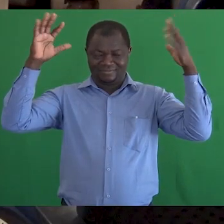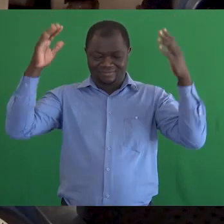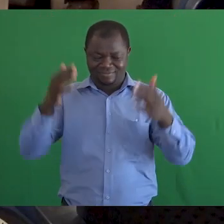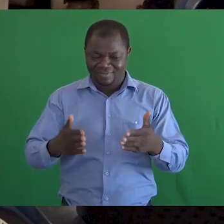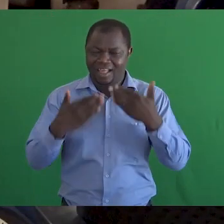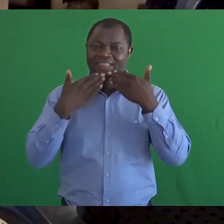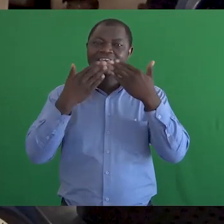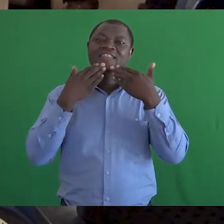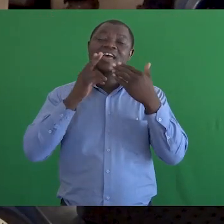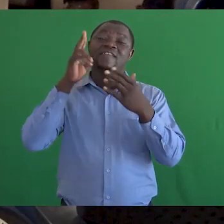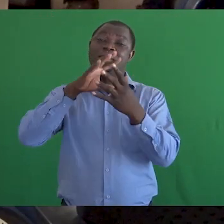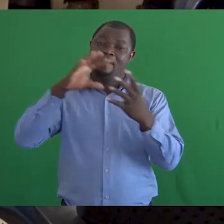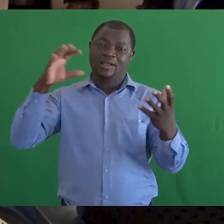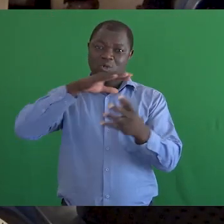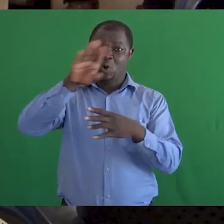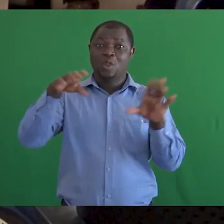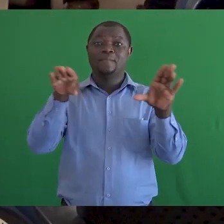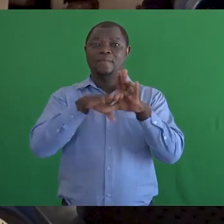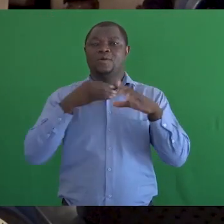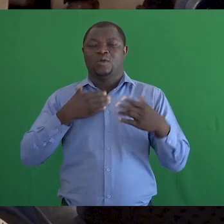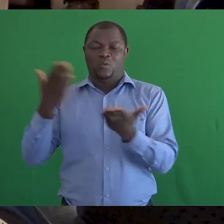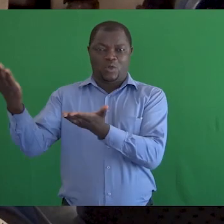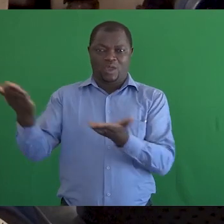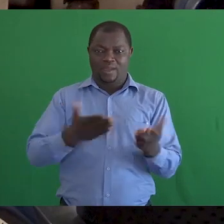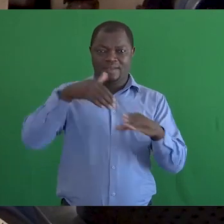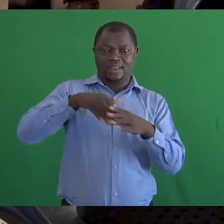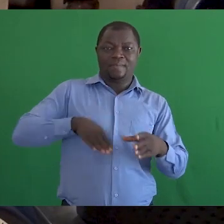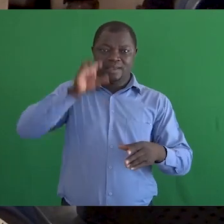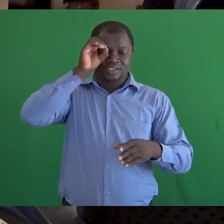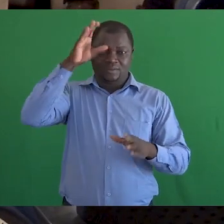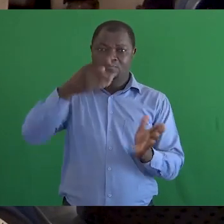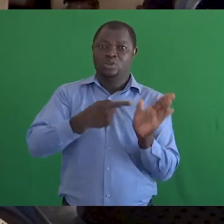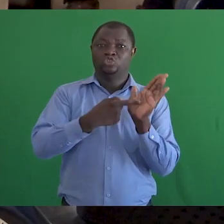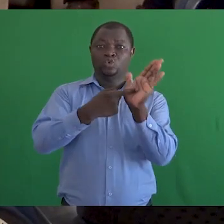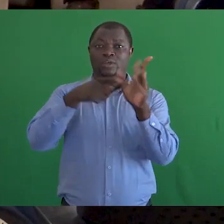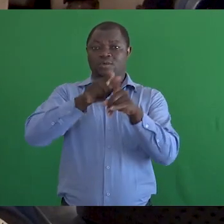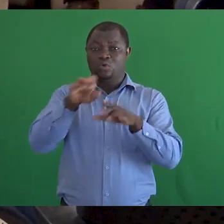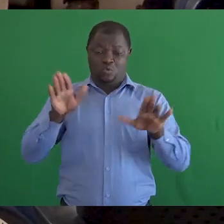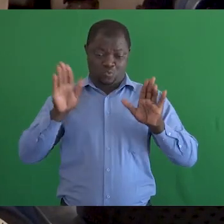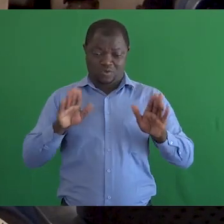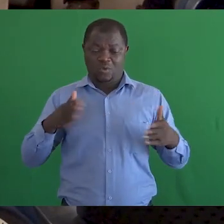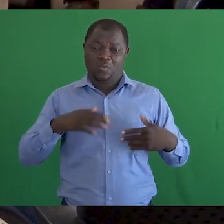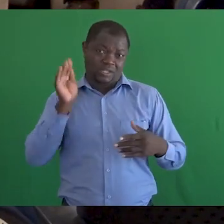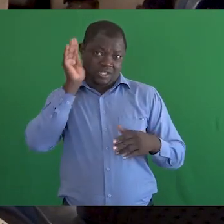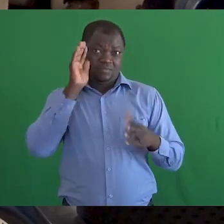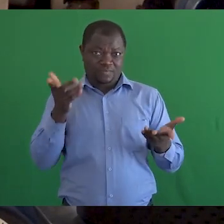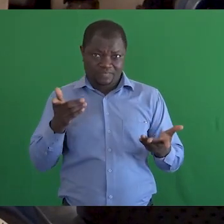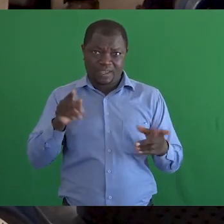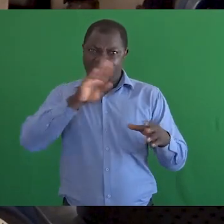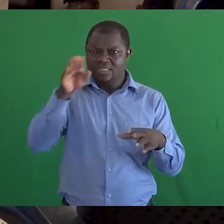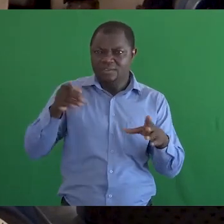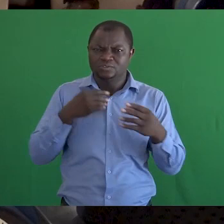Maita enyu adikani tinokuchingamidza muchirongwa Mai Chisamba show chirongwa chamama kamirira muchirongwa muchinotaura nhau dzakasiyana siyana dzimwe makadzinzwa